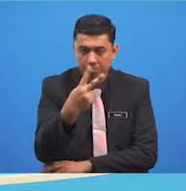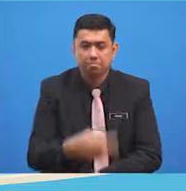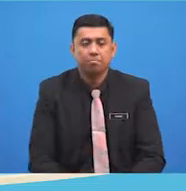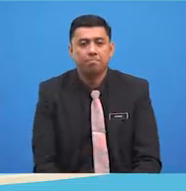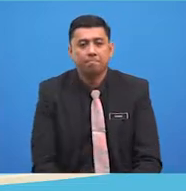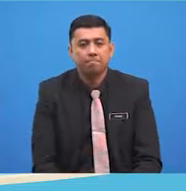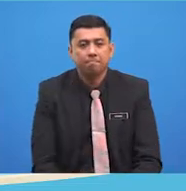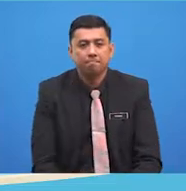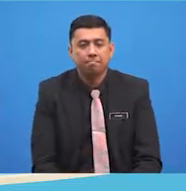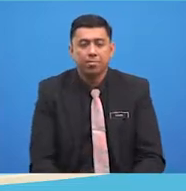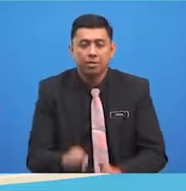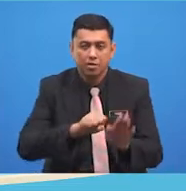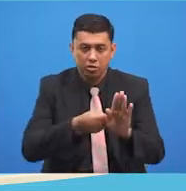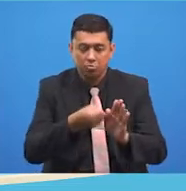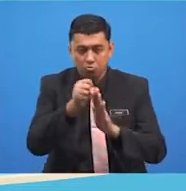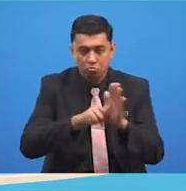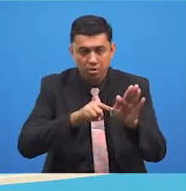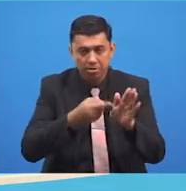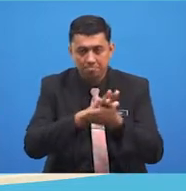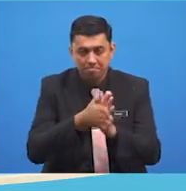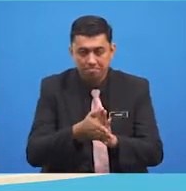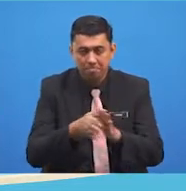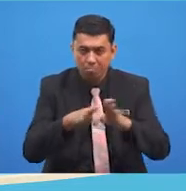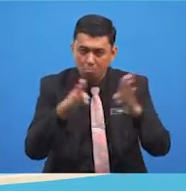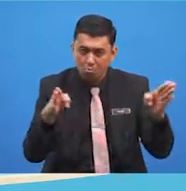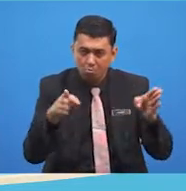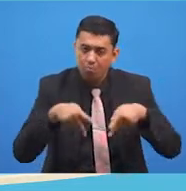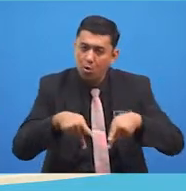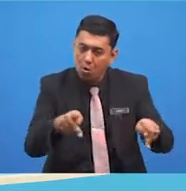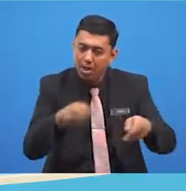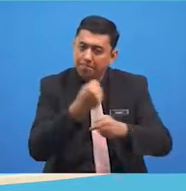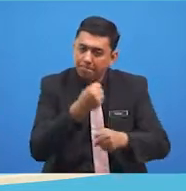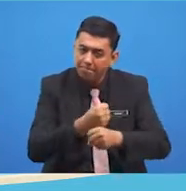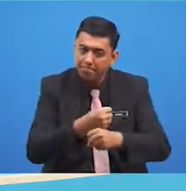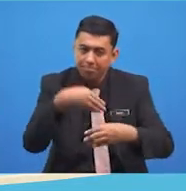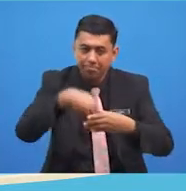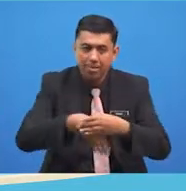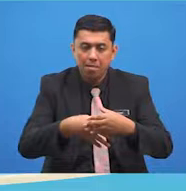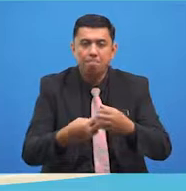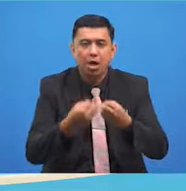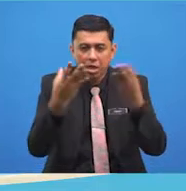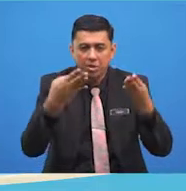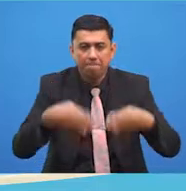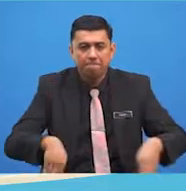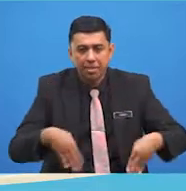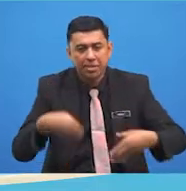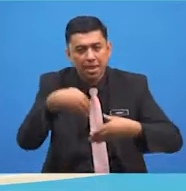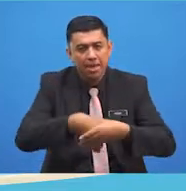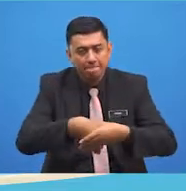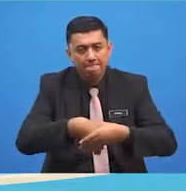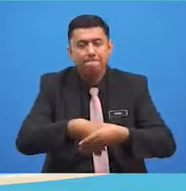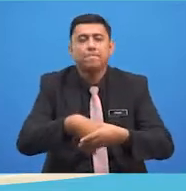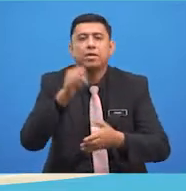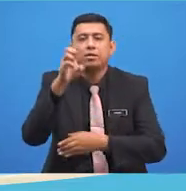soalannya. Sumber semula jadi telah membuka peluang pekerjaan dalam pelbagai bidang, iaitu dalam